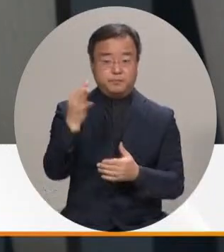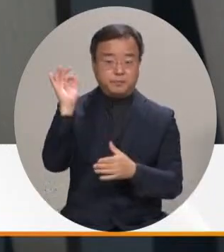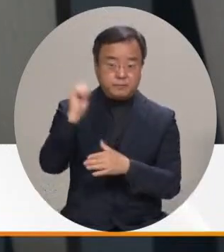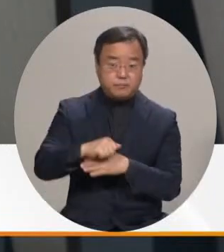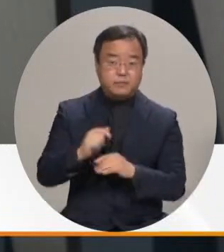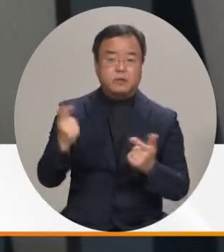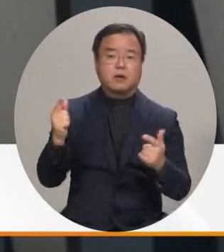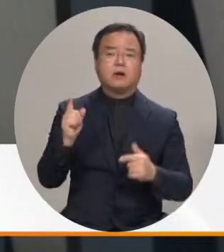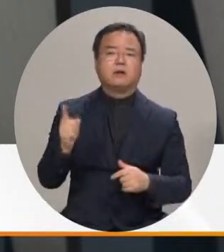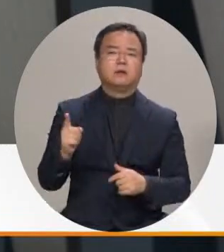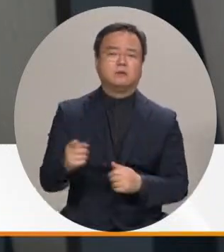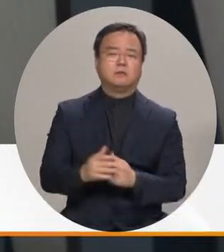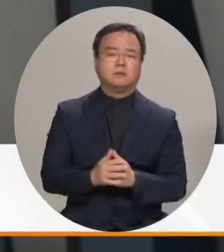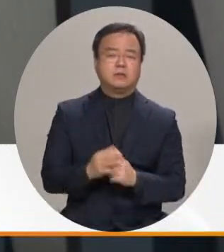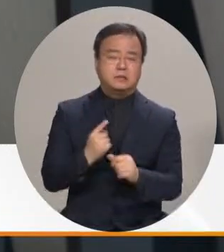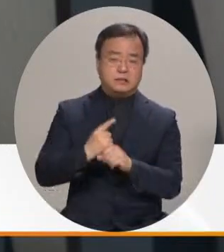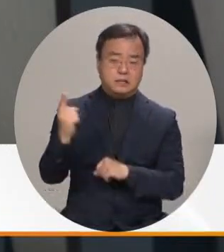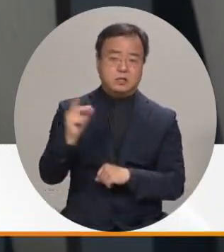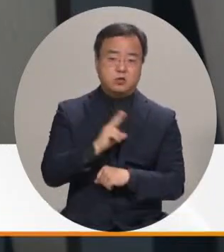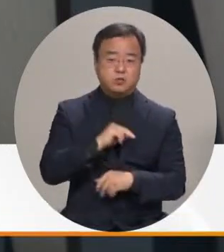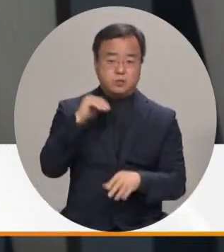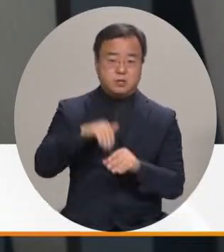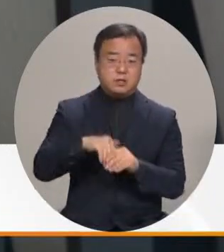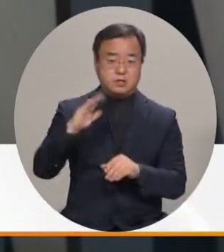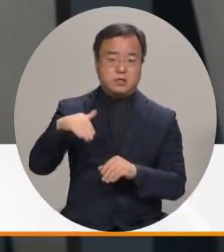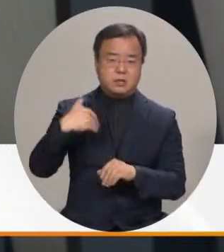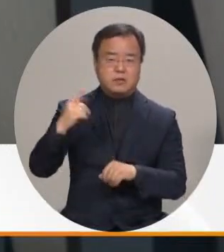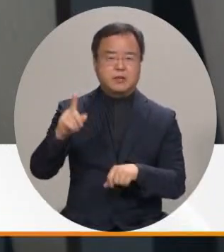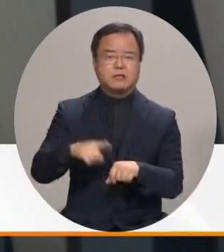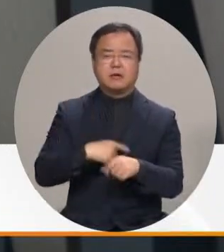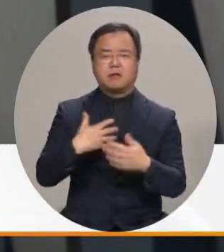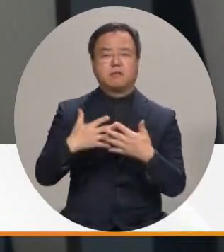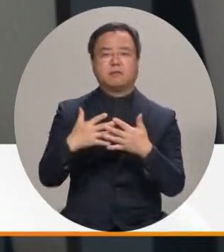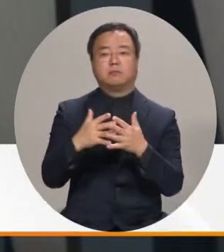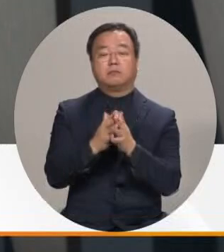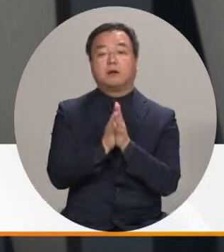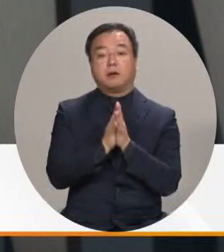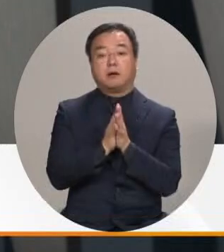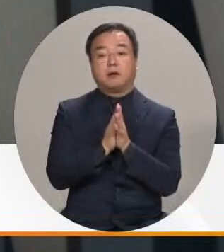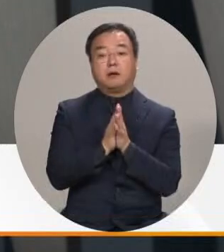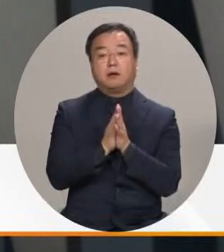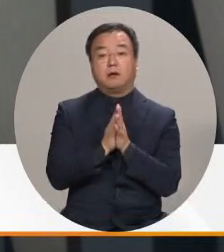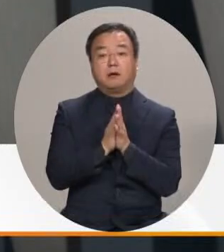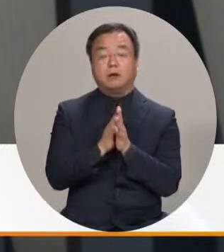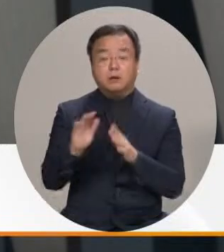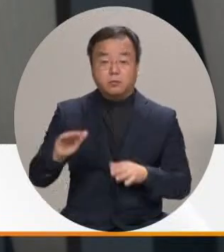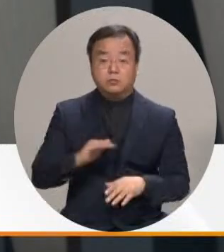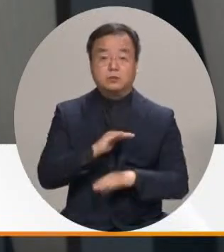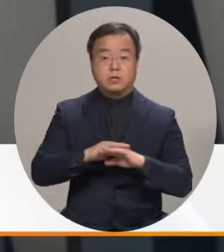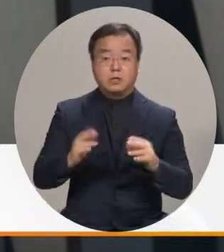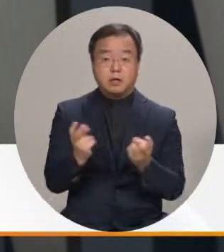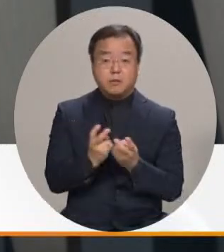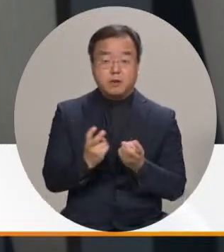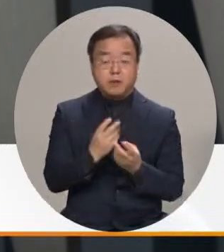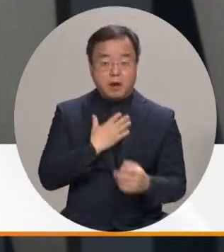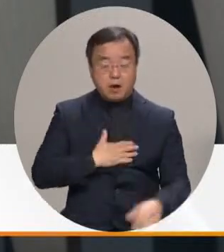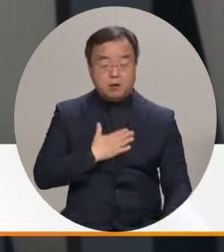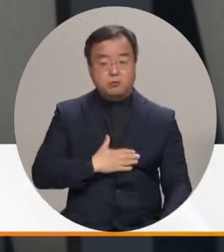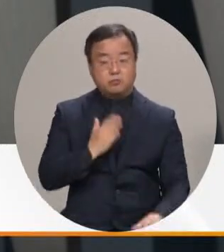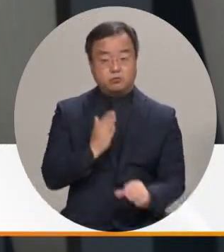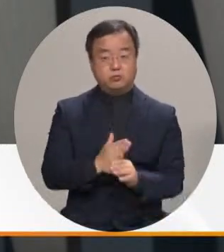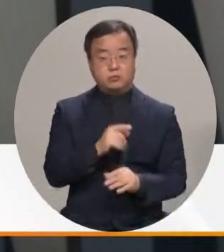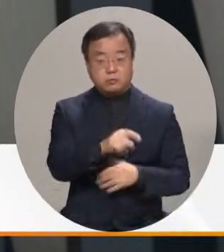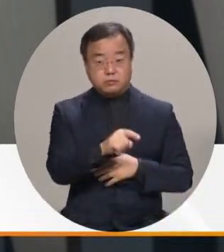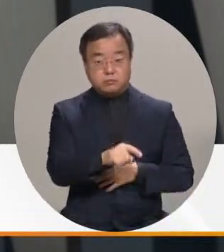거고요 내년 총선 끝나고 나면 자동 폐기 됩니다 그러니까 우리는 지금 해답을 알고 있으면서도 단지 그걸